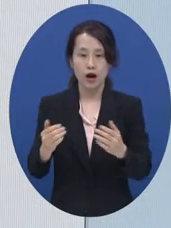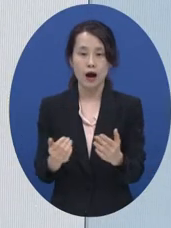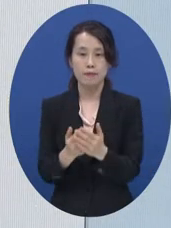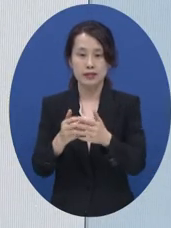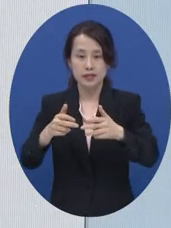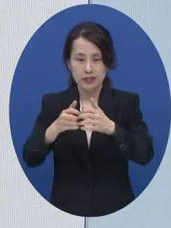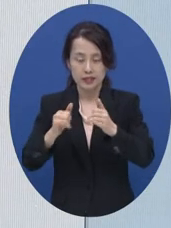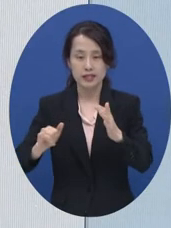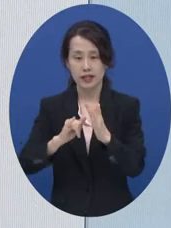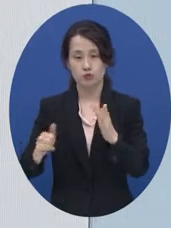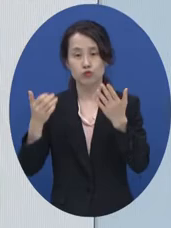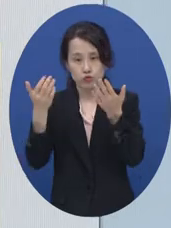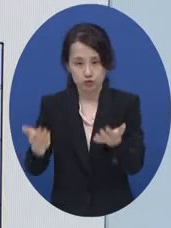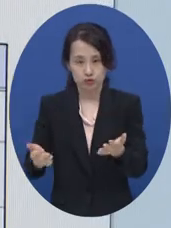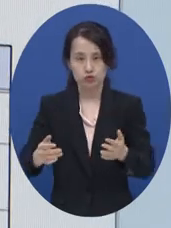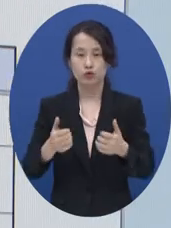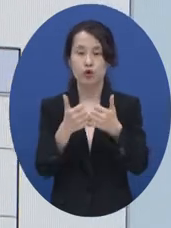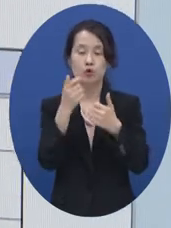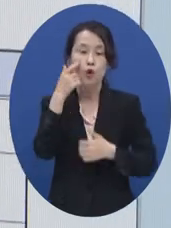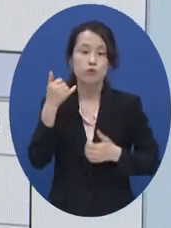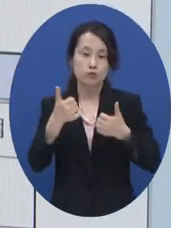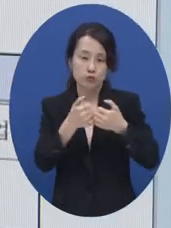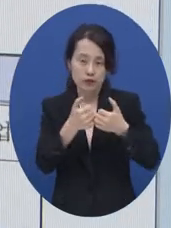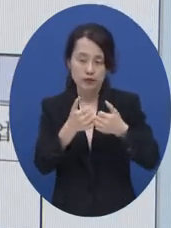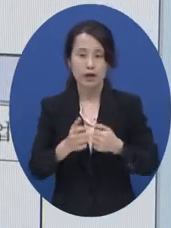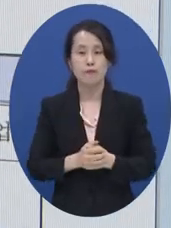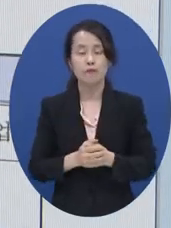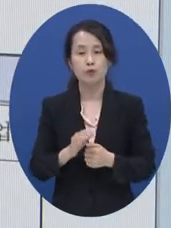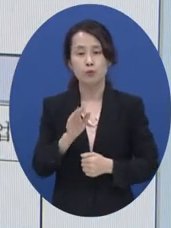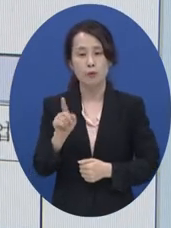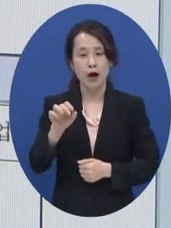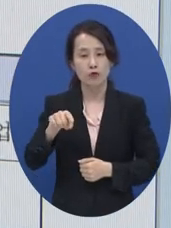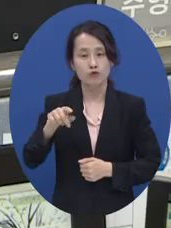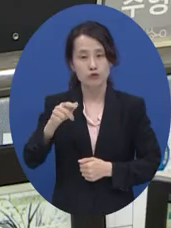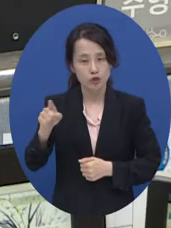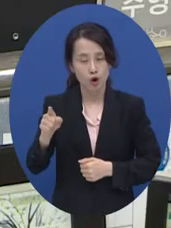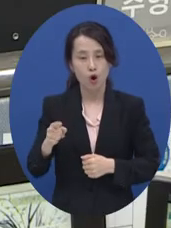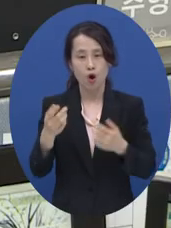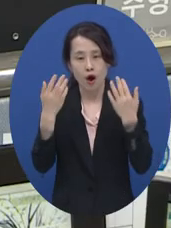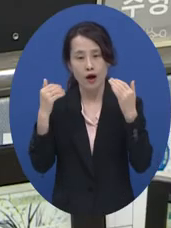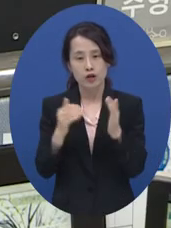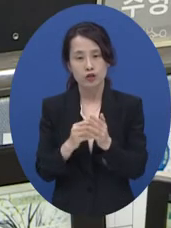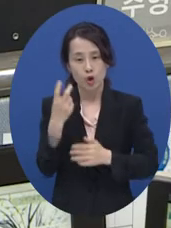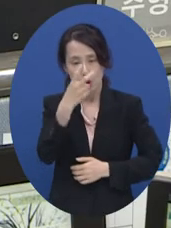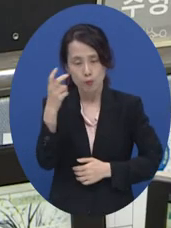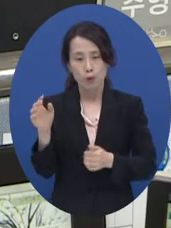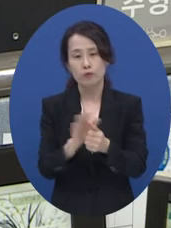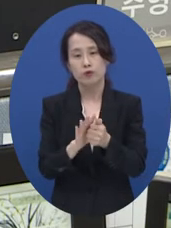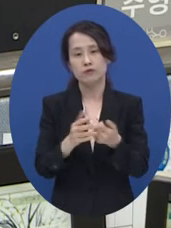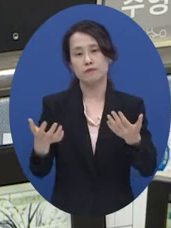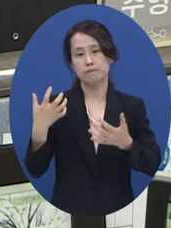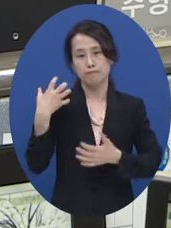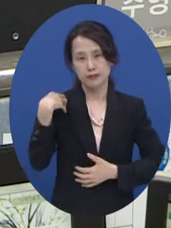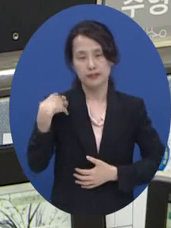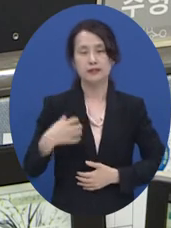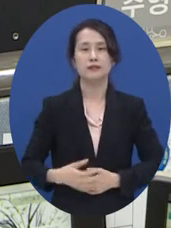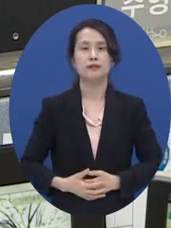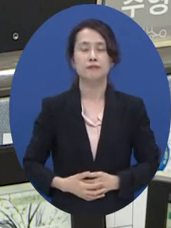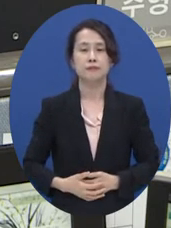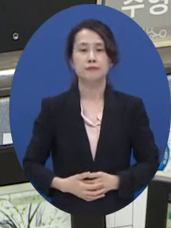휴식과 부모 상담 재활 서비스 바우처 방과후 돌봄 서비스 지원 등의 업무를 하게 됩니다